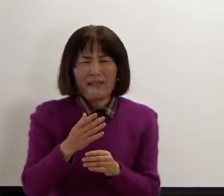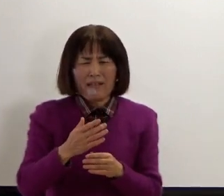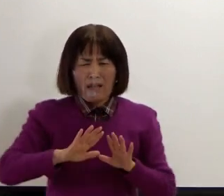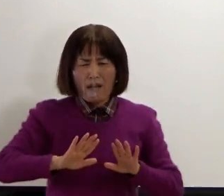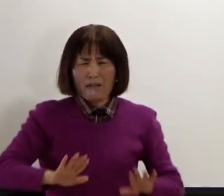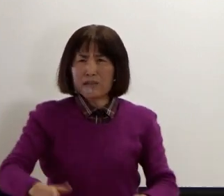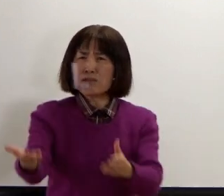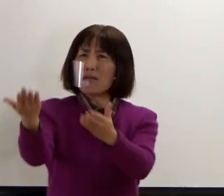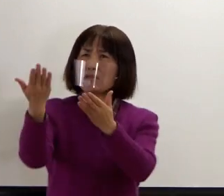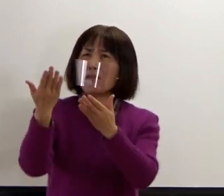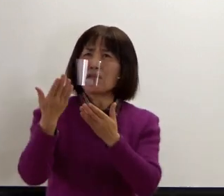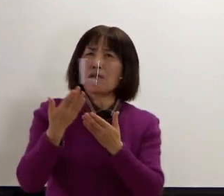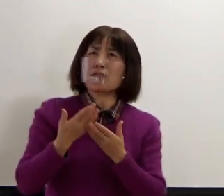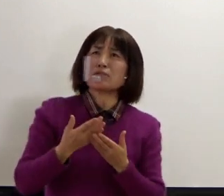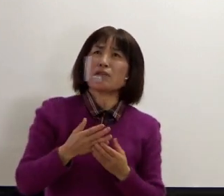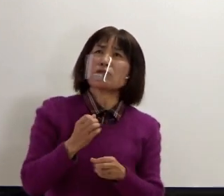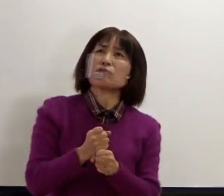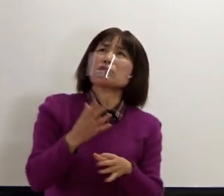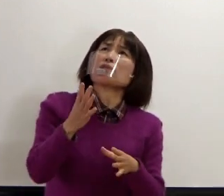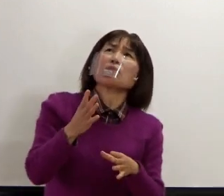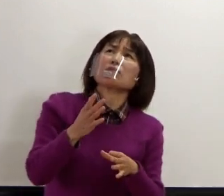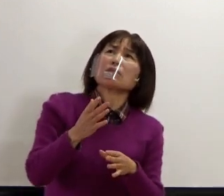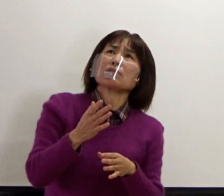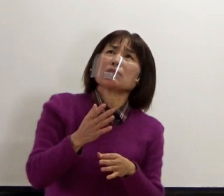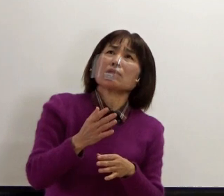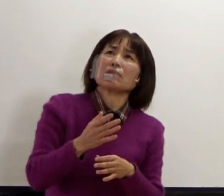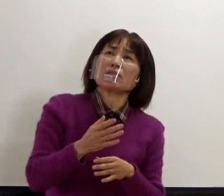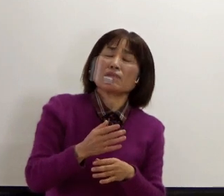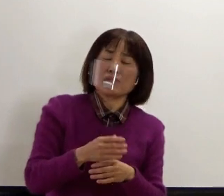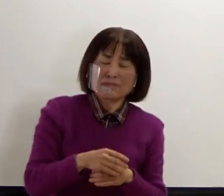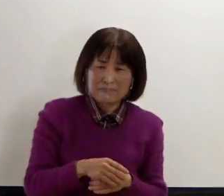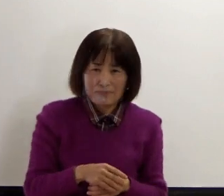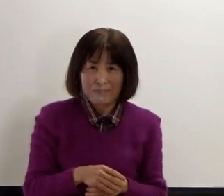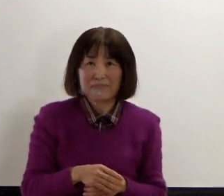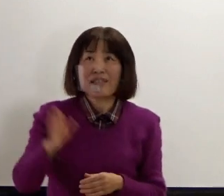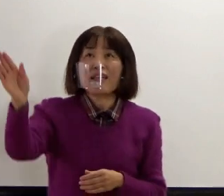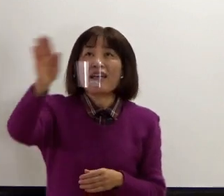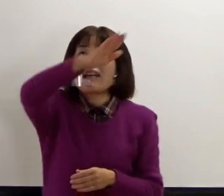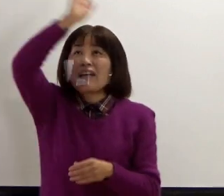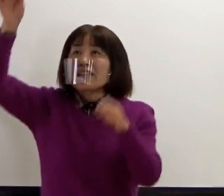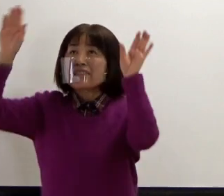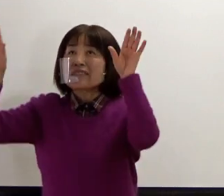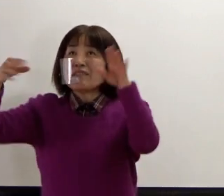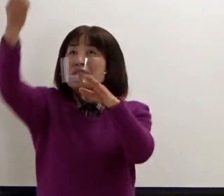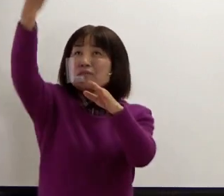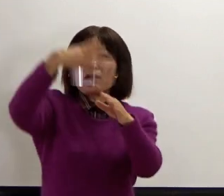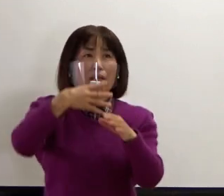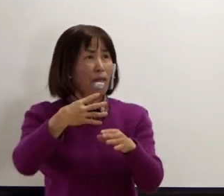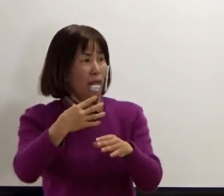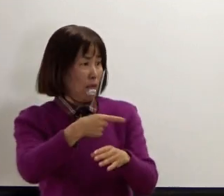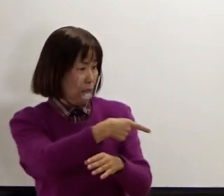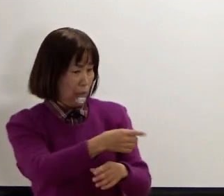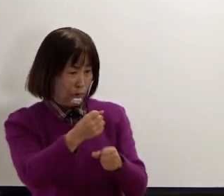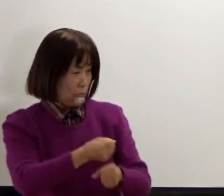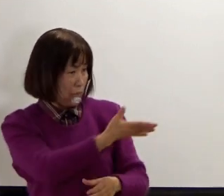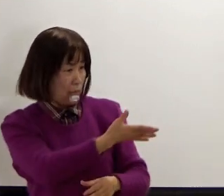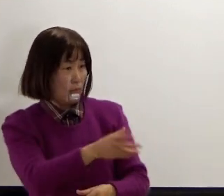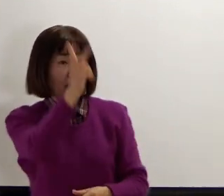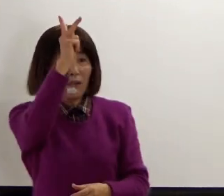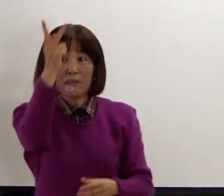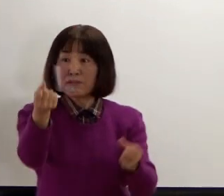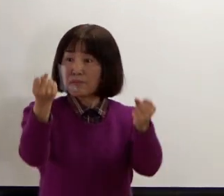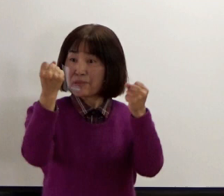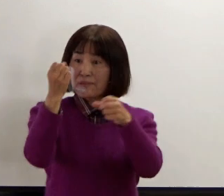天使なら言いたいということですね。だから私は出てきたんだよと。信じてなかったのっていう。神様はい